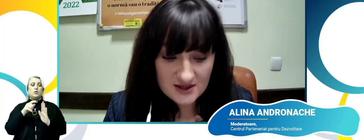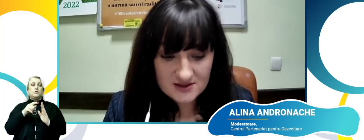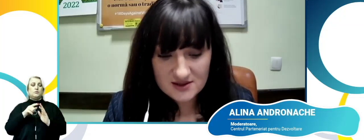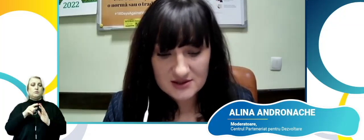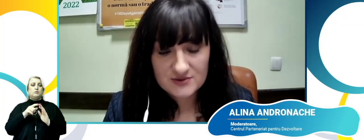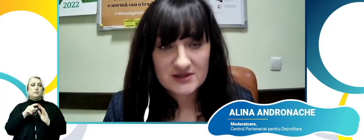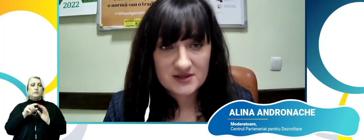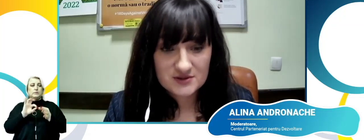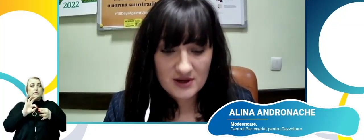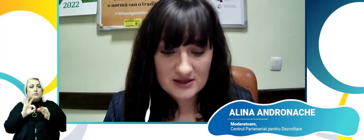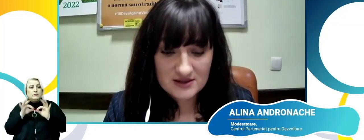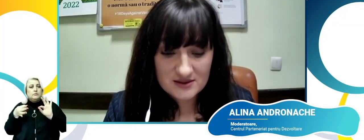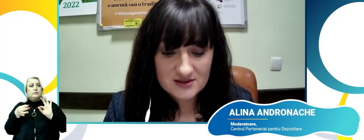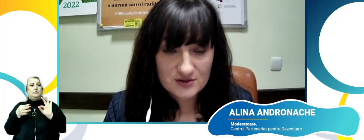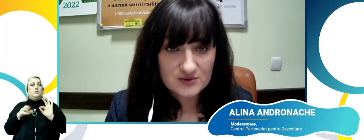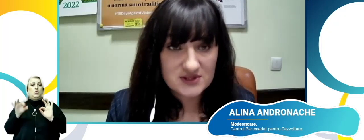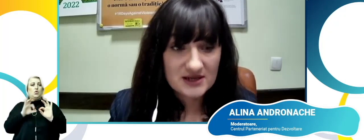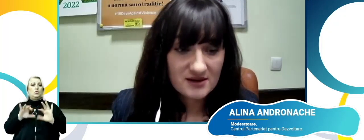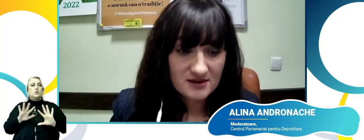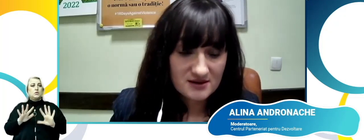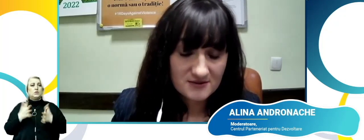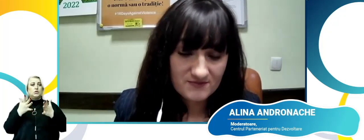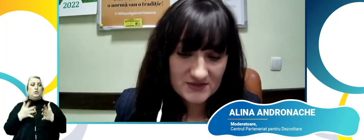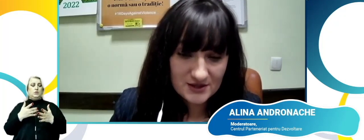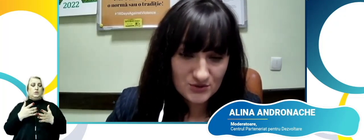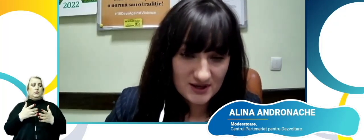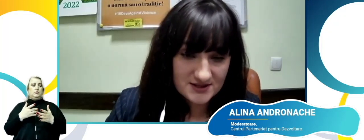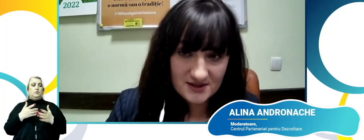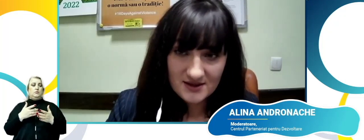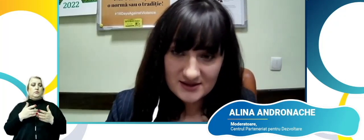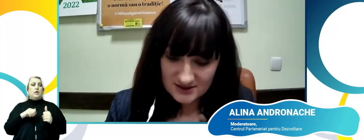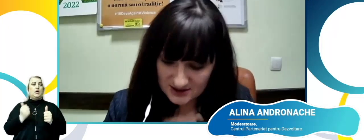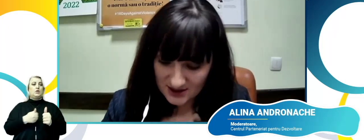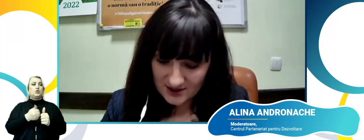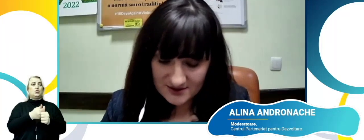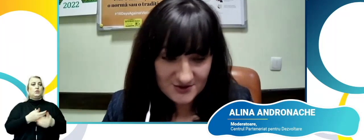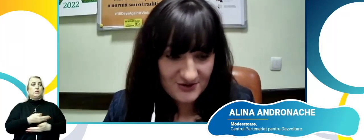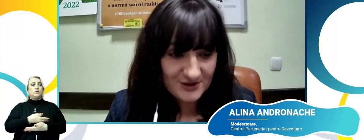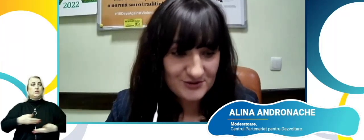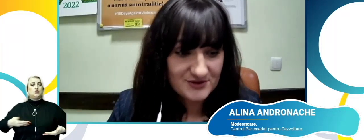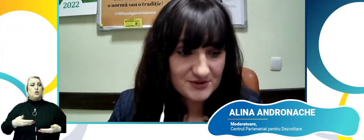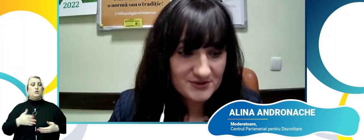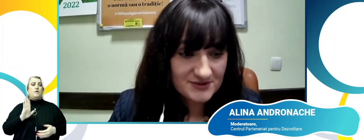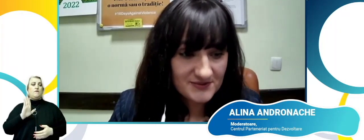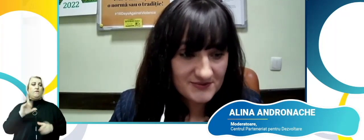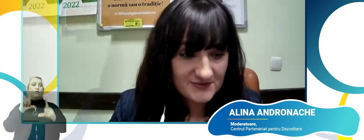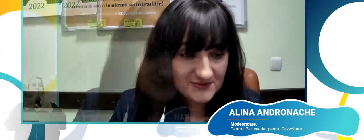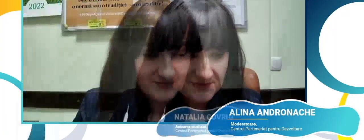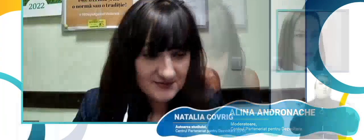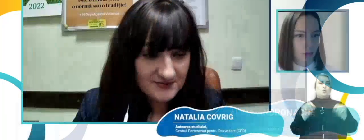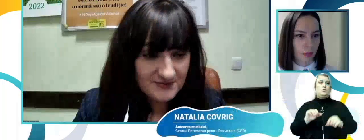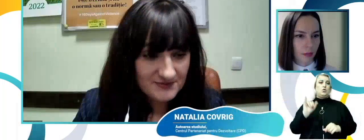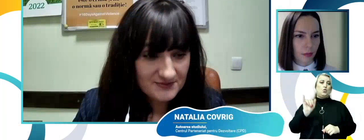incidența hărțuilor sexuale în instituțiile de educație. Natalia îți-a făcut cuvântul.